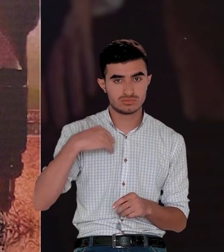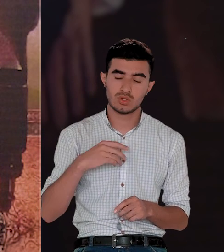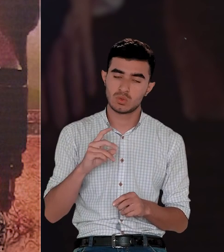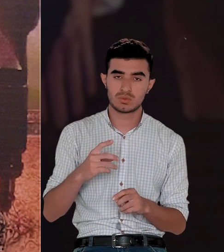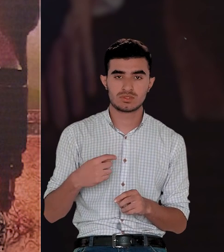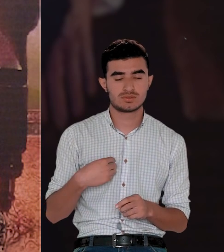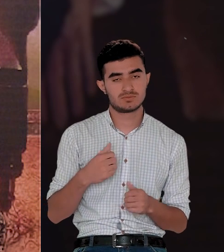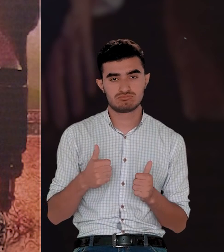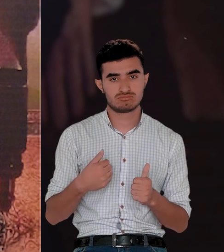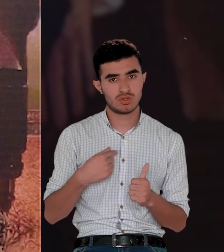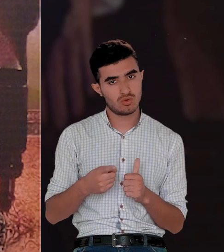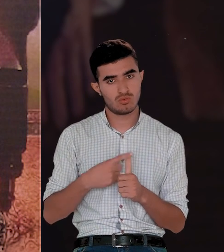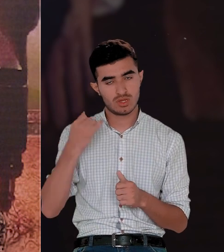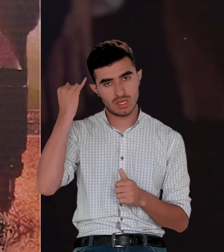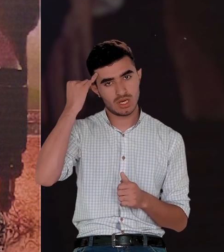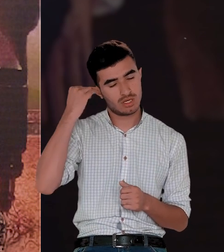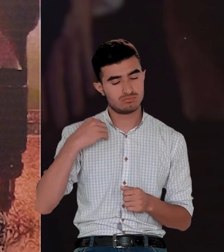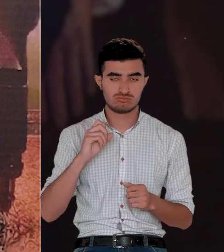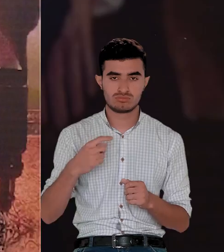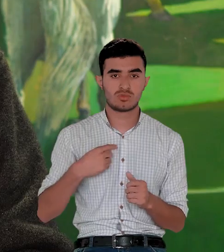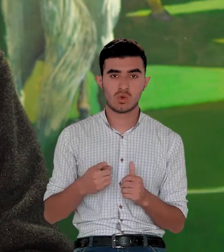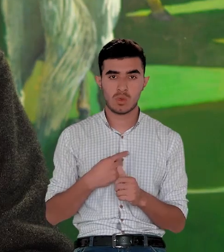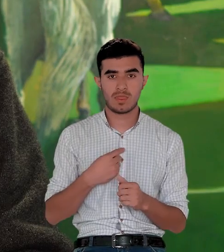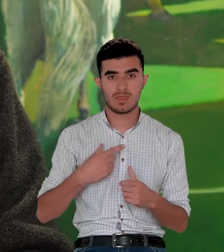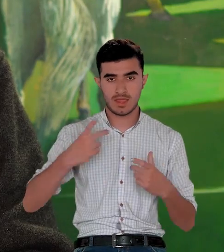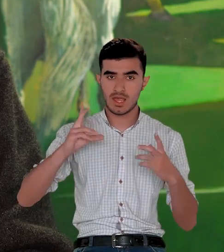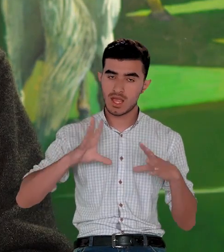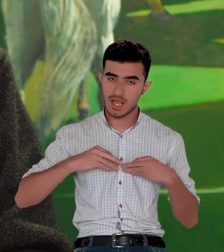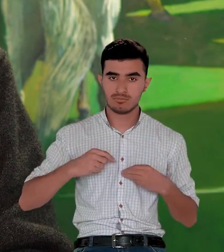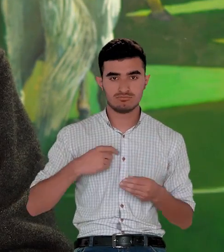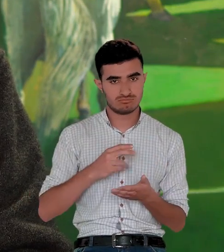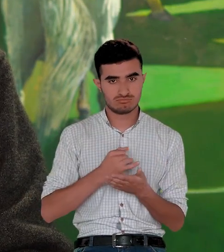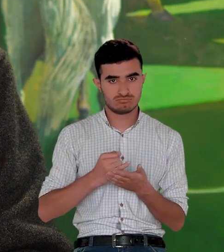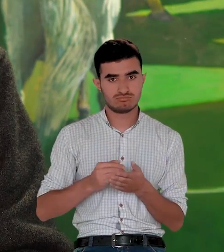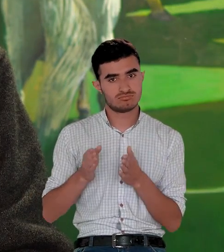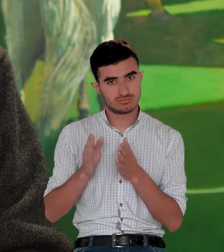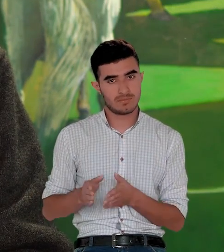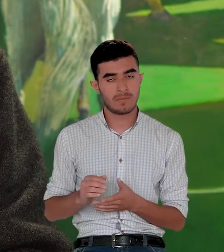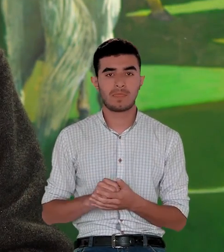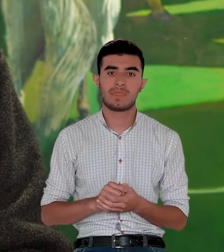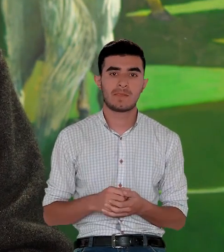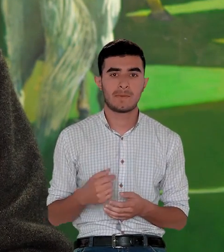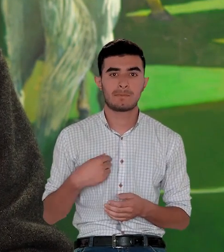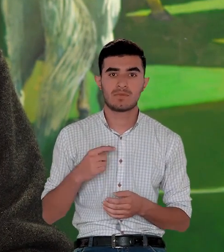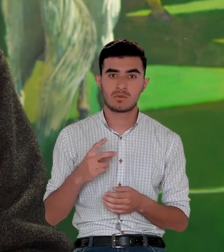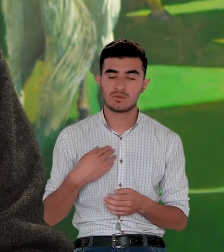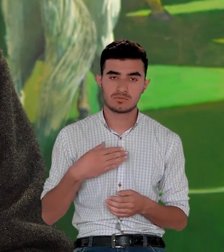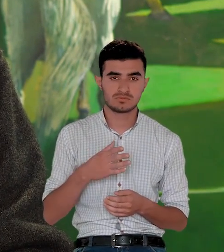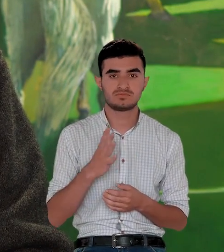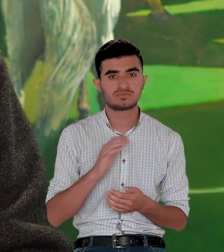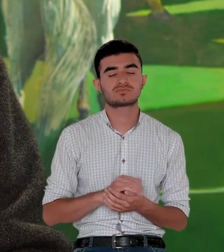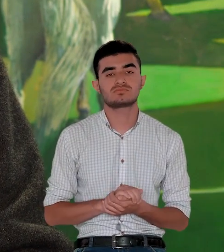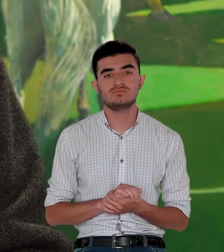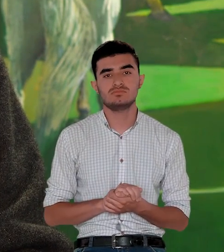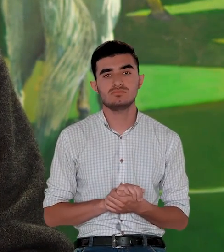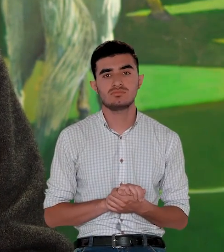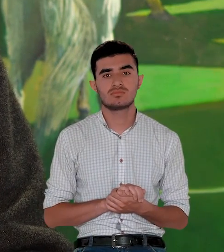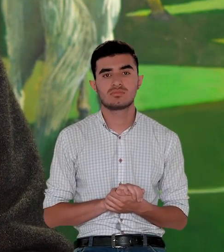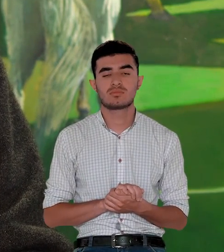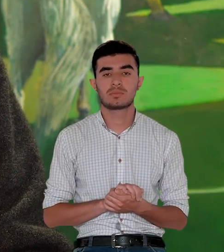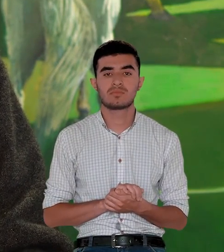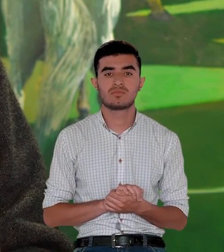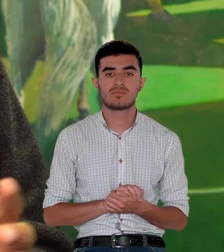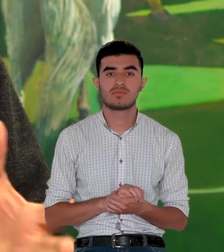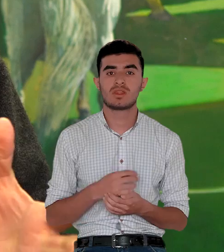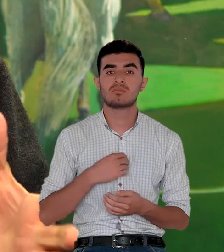سیکرٹری صاحب سے ملا. میں نے کہا جی آپ نے تو 3 فٹ 4 فٹ کی تصویر کہا, تو یہاں تو 7 فٹ 9 فٹ کی تصویر ہمیں. بولتے